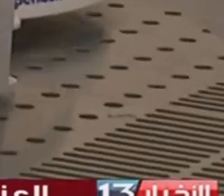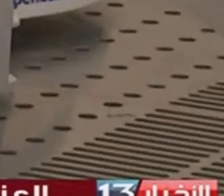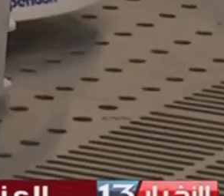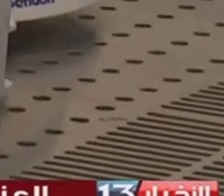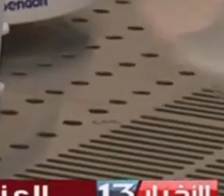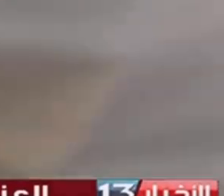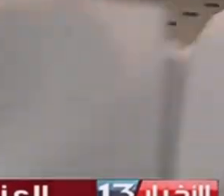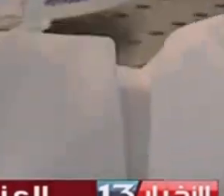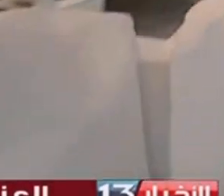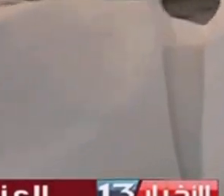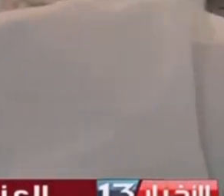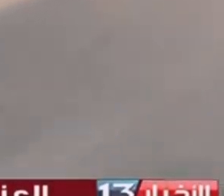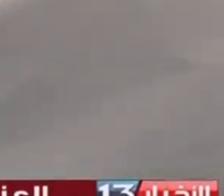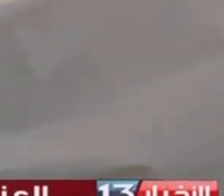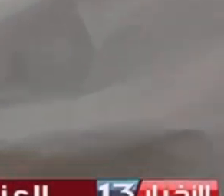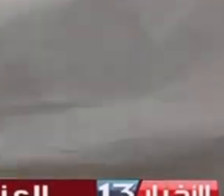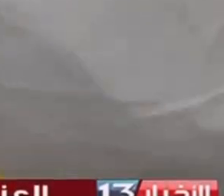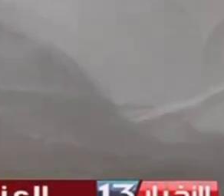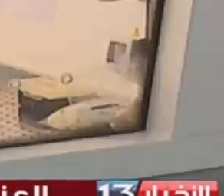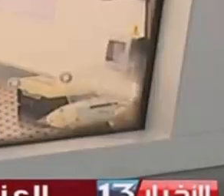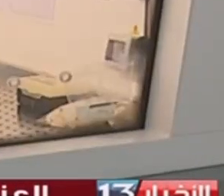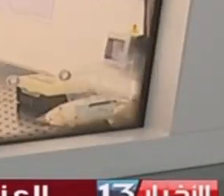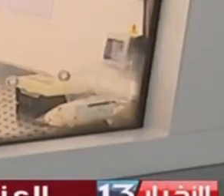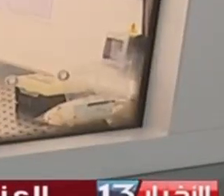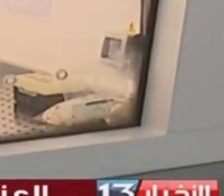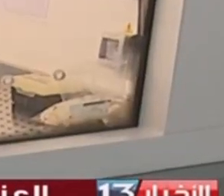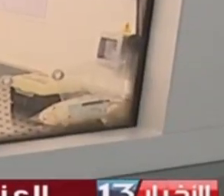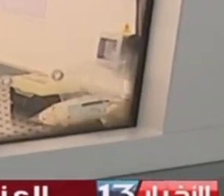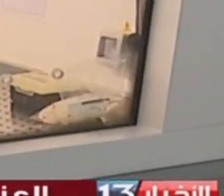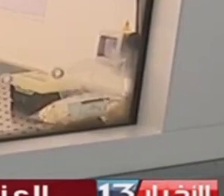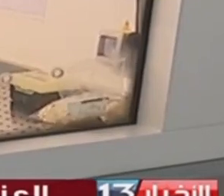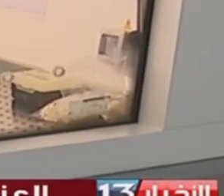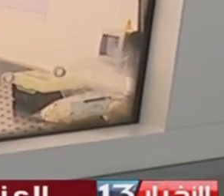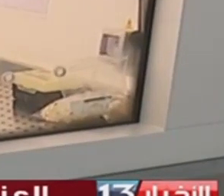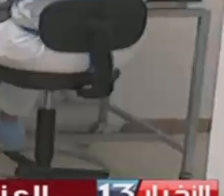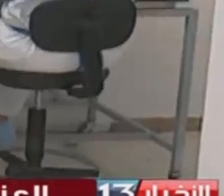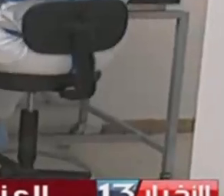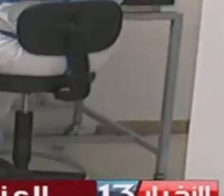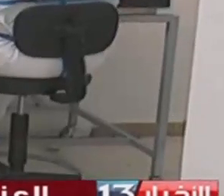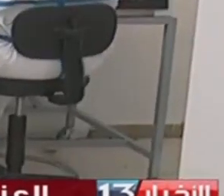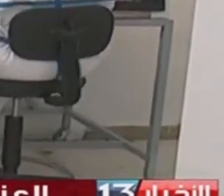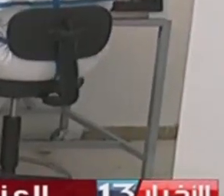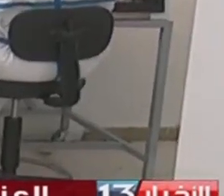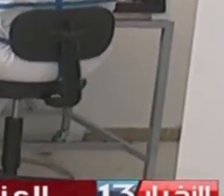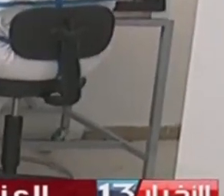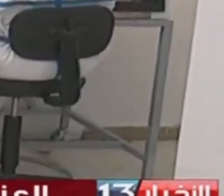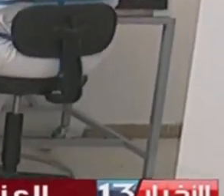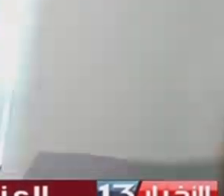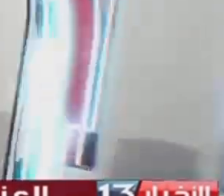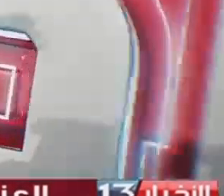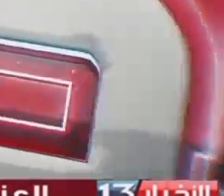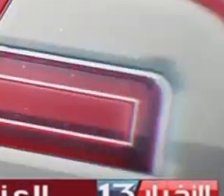حاله وفاه ولايه بن عروس تسجل رقما قياسيا في حالات الشفاء من الفيروس خلال اليومين الماضيين